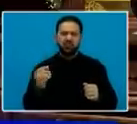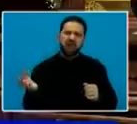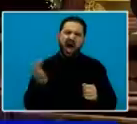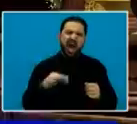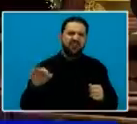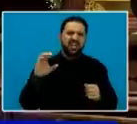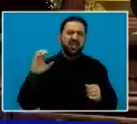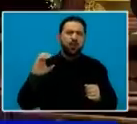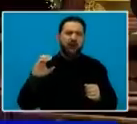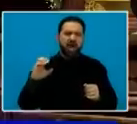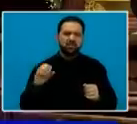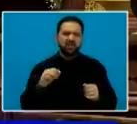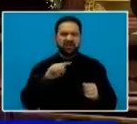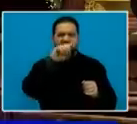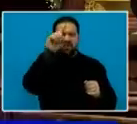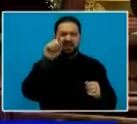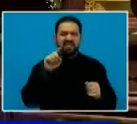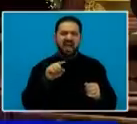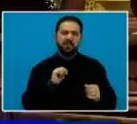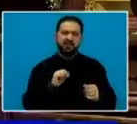altfel de curaj, vă întreb